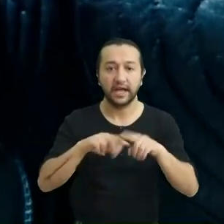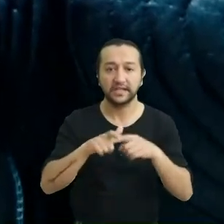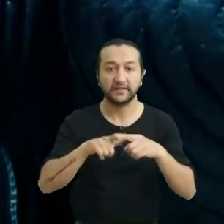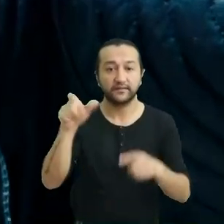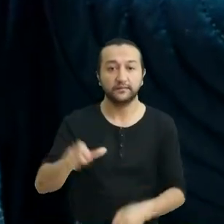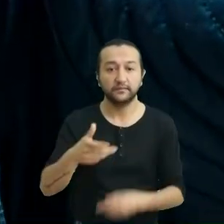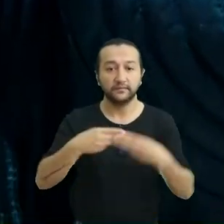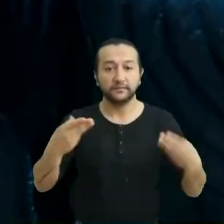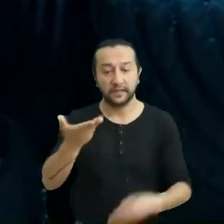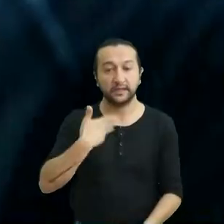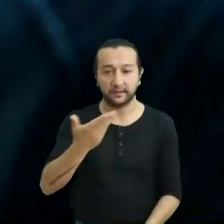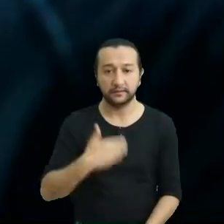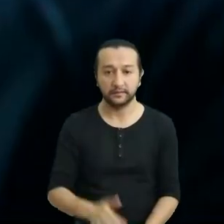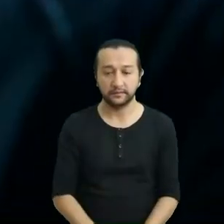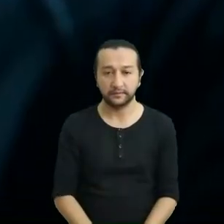anlat.